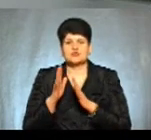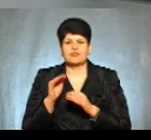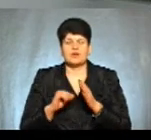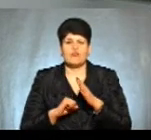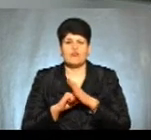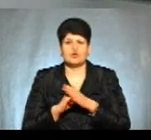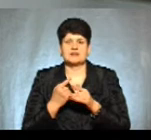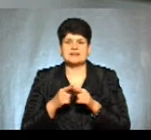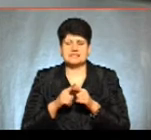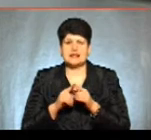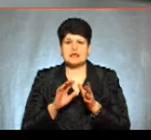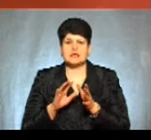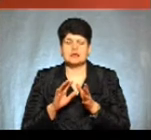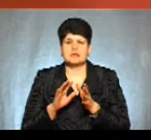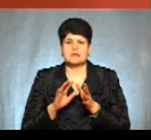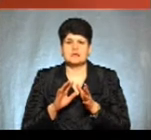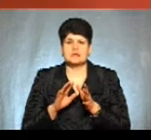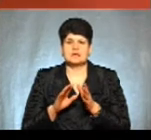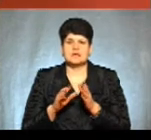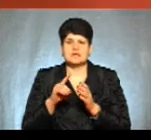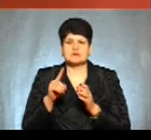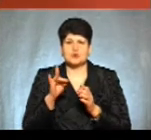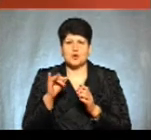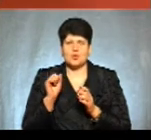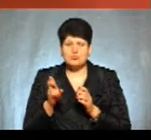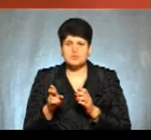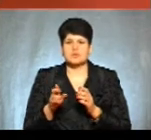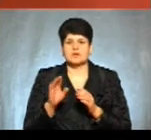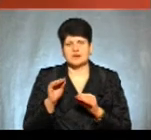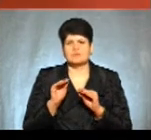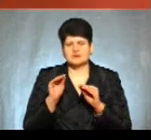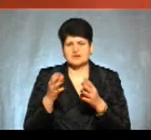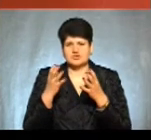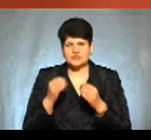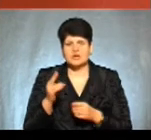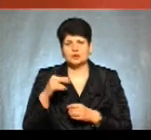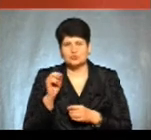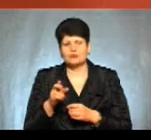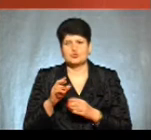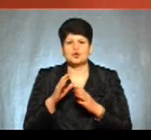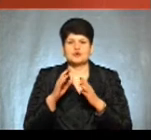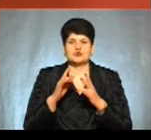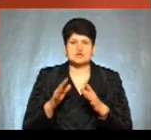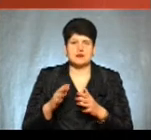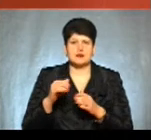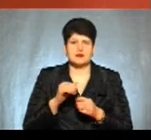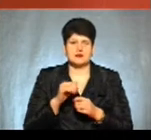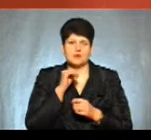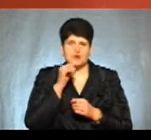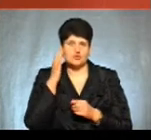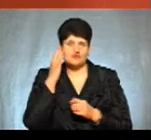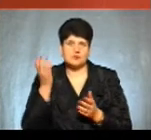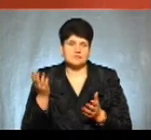лісовий фонд, власне, цей лісовий фонд переїхали на зруб, і в лісі було висаджено ще чимало і дуба, і сосни, і горіха чорного.